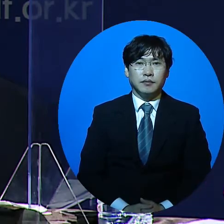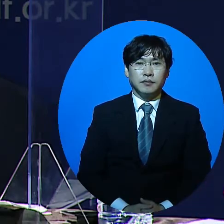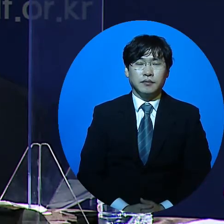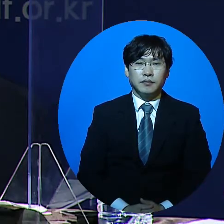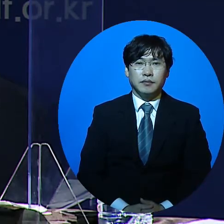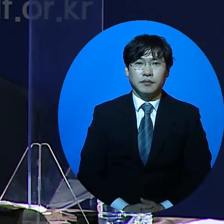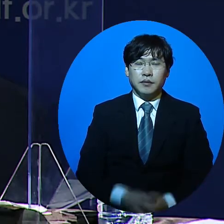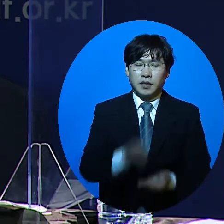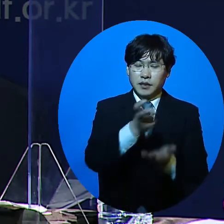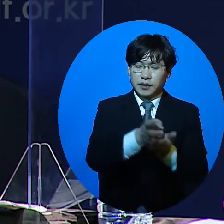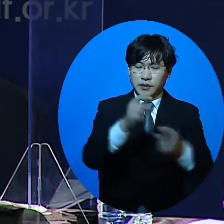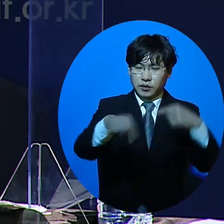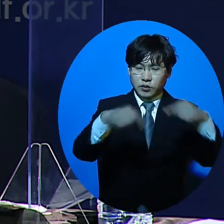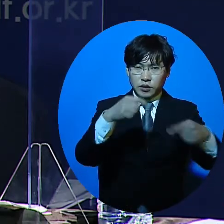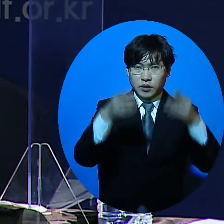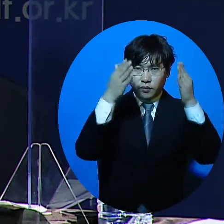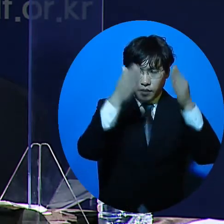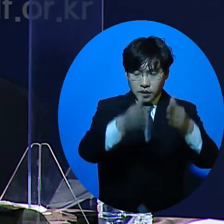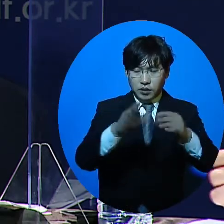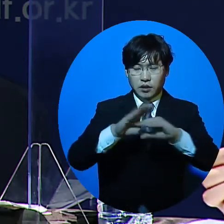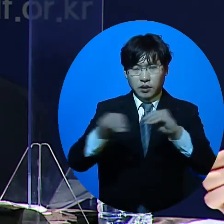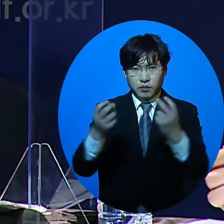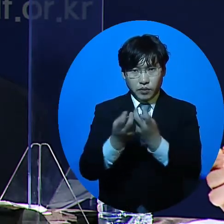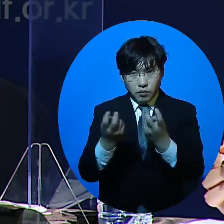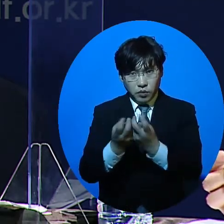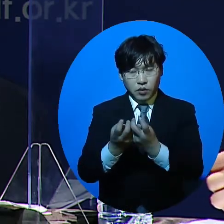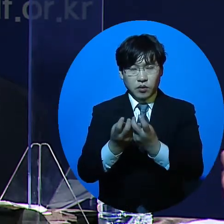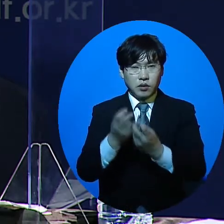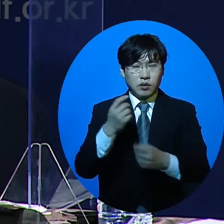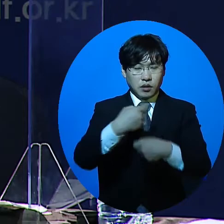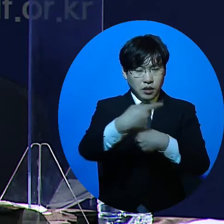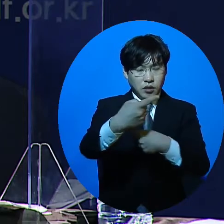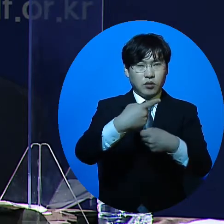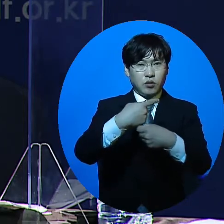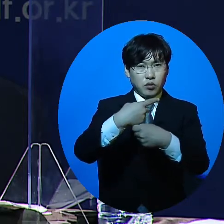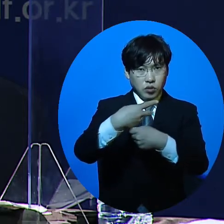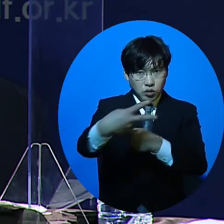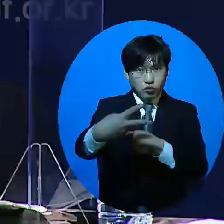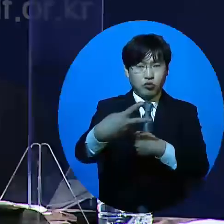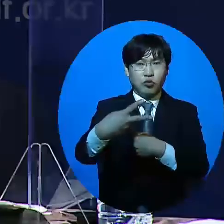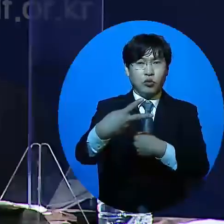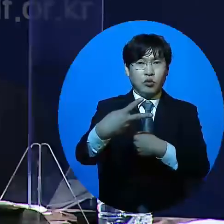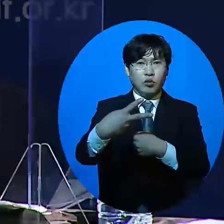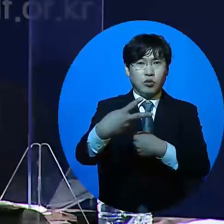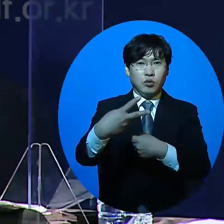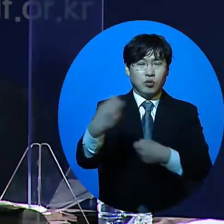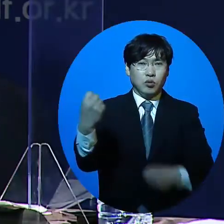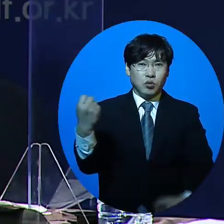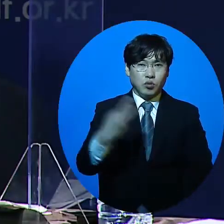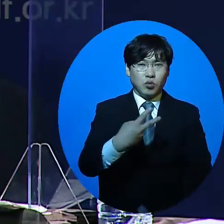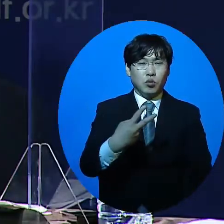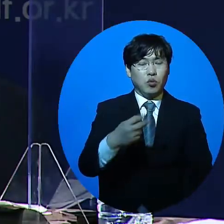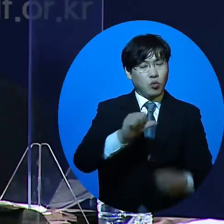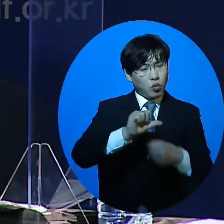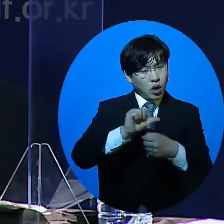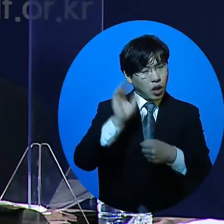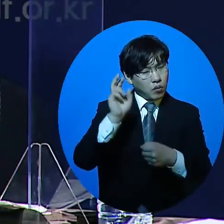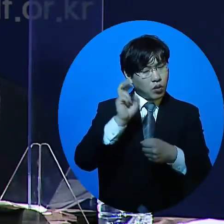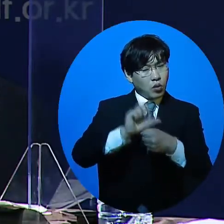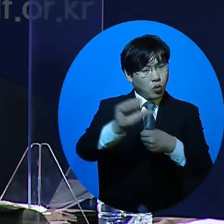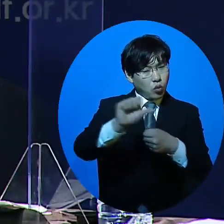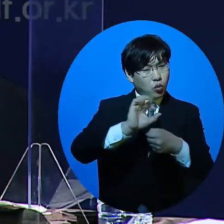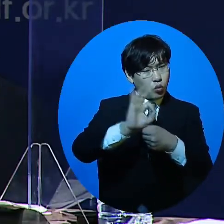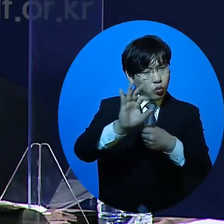이 정책 방향이나 대응 방안은 내년에도, 내후년에도, 어쩌면 5년 후에도, 그